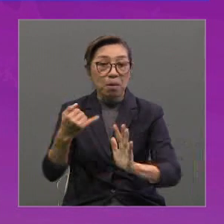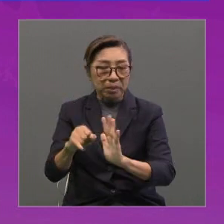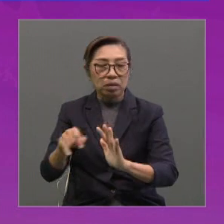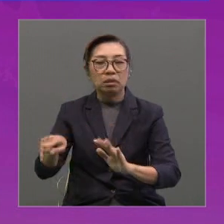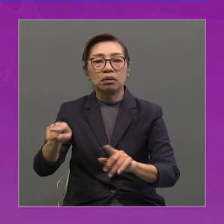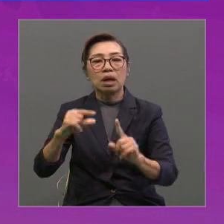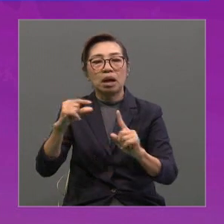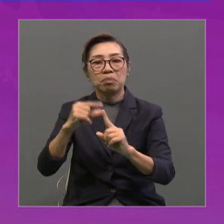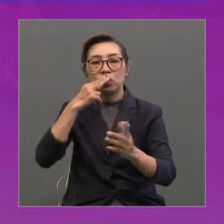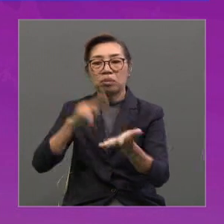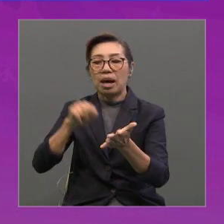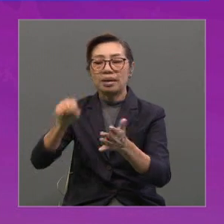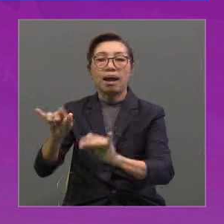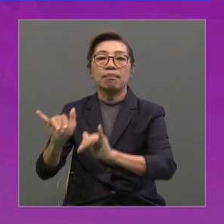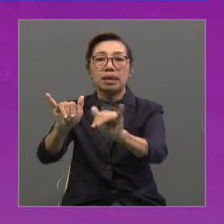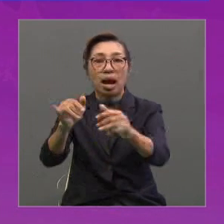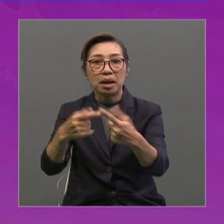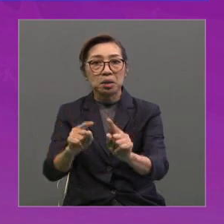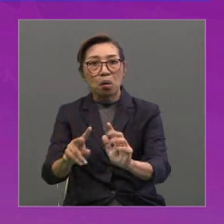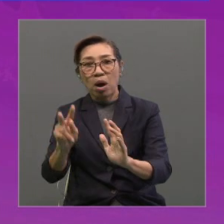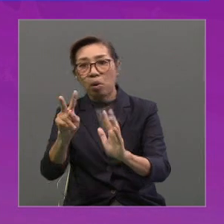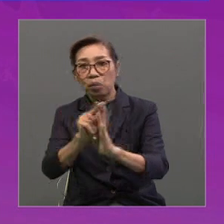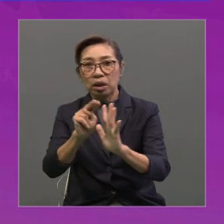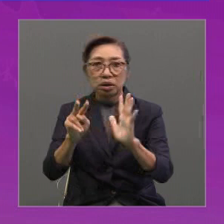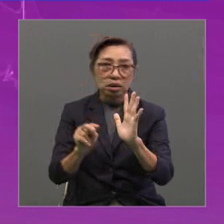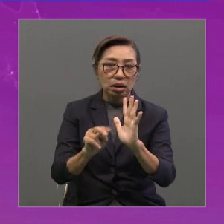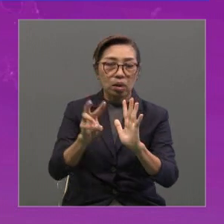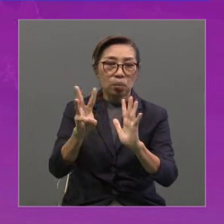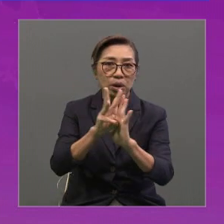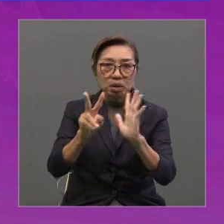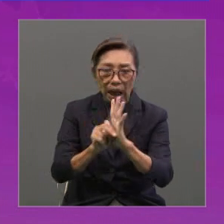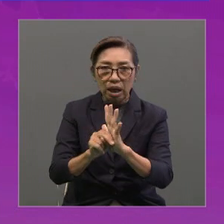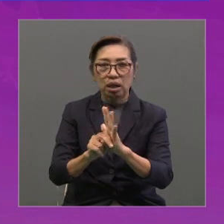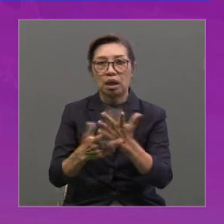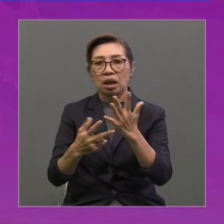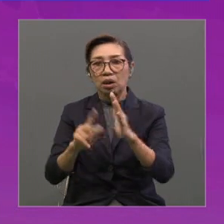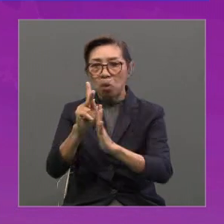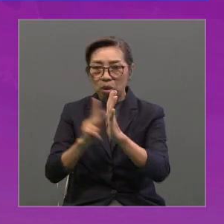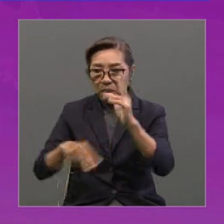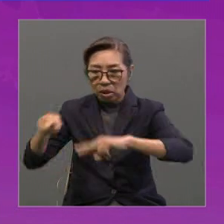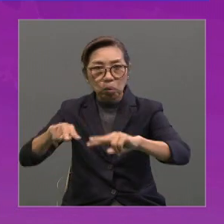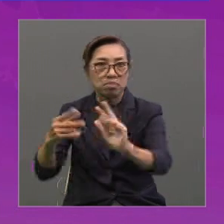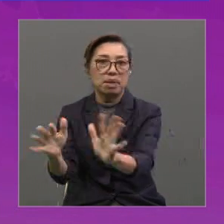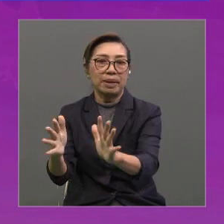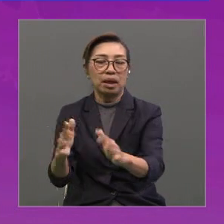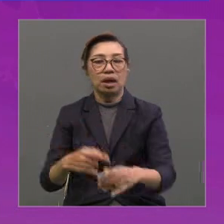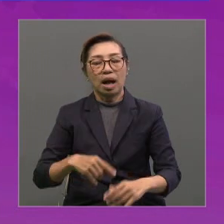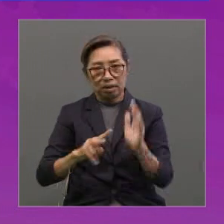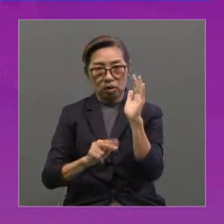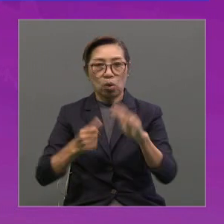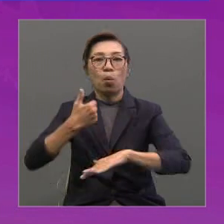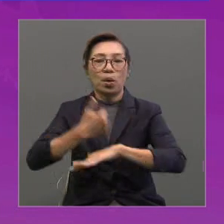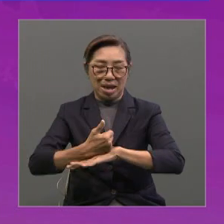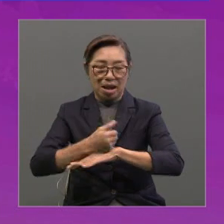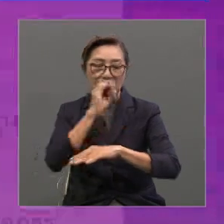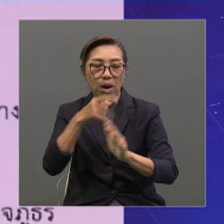และอายาลาสุดเองทางตรวจผู้ทร จัหดธค.สีธรรมราช ก็ออกมาชี้แจงถึงเรื่องดงกล่าวแล้ด้วยในหนงสื